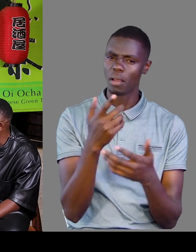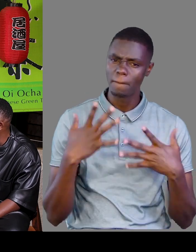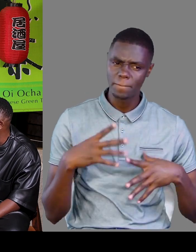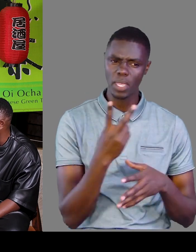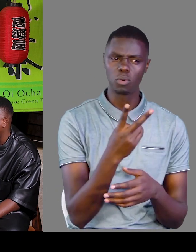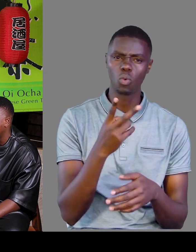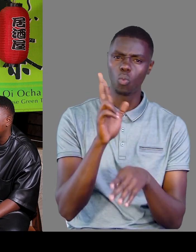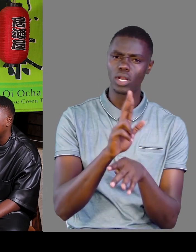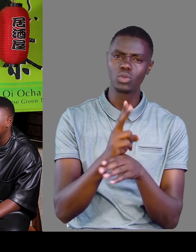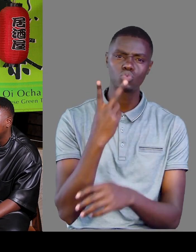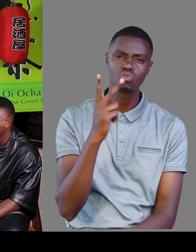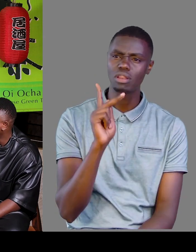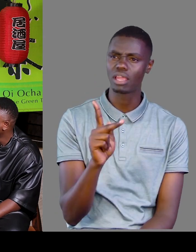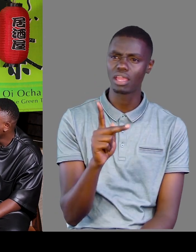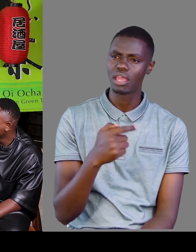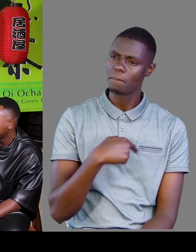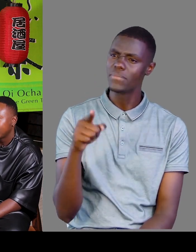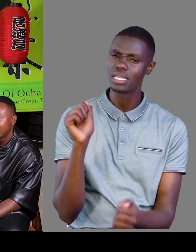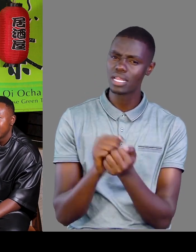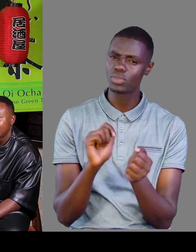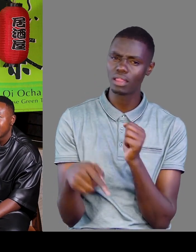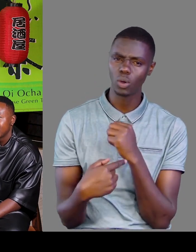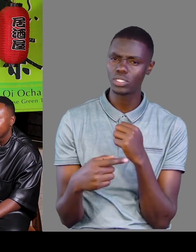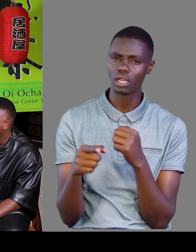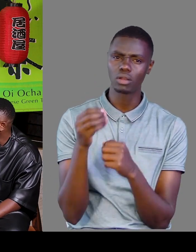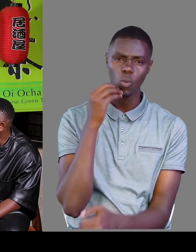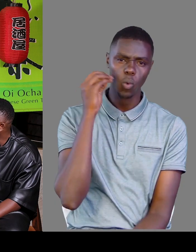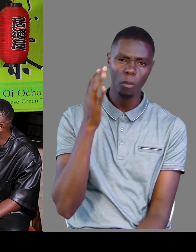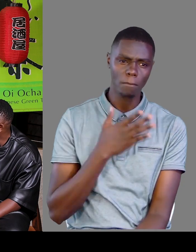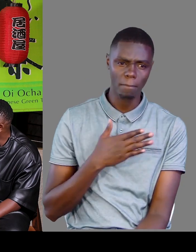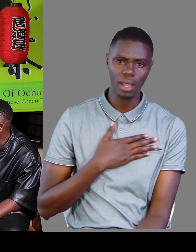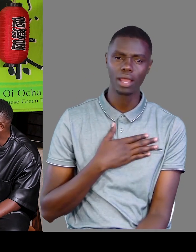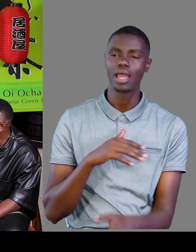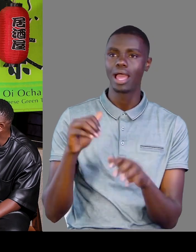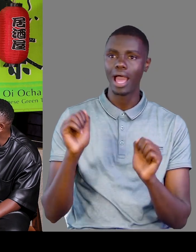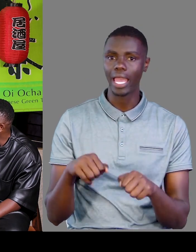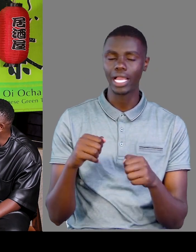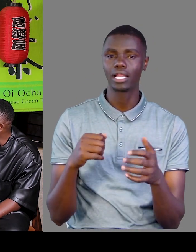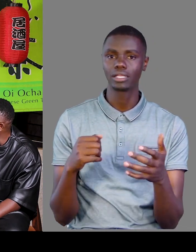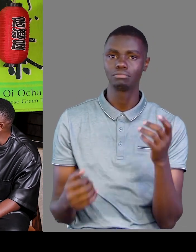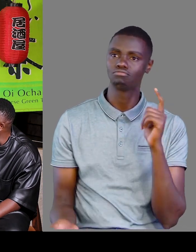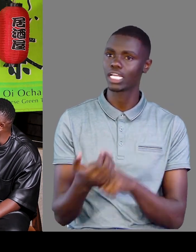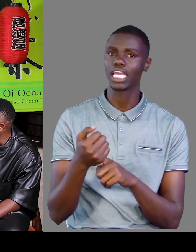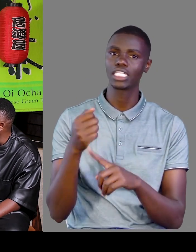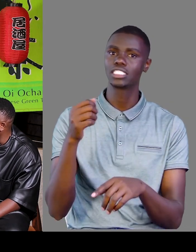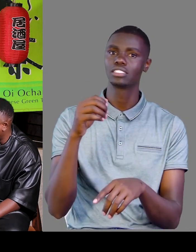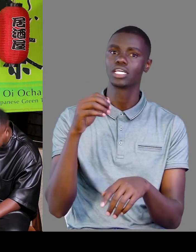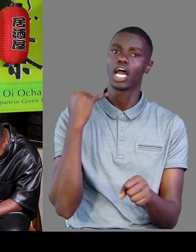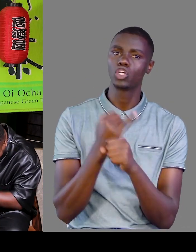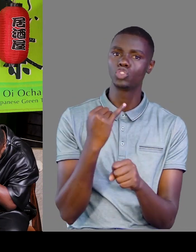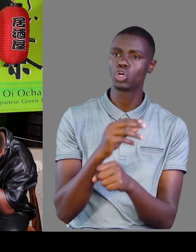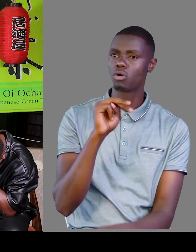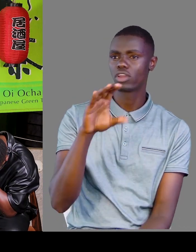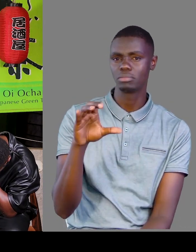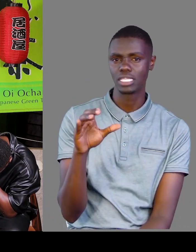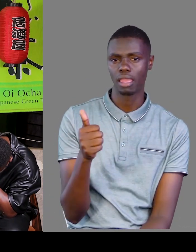miti. Unajua mimi nikienda na 10,000 pale mtaani, wajua naweza pita na BBMCA. Unajua